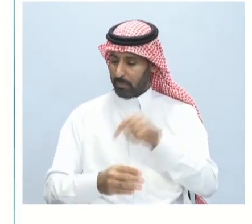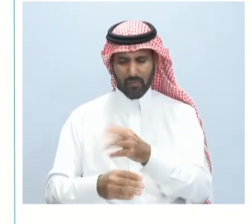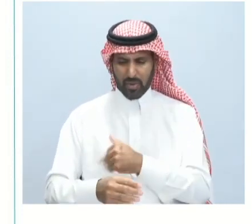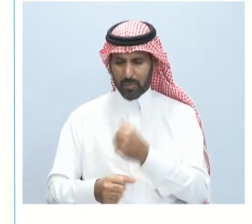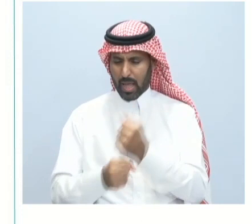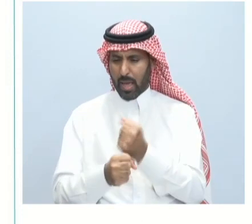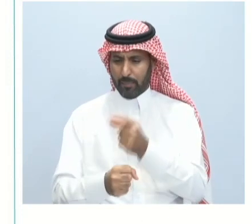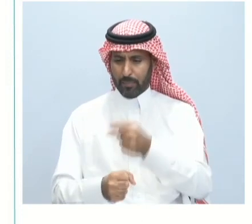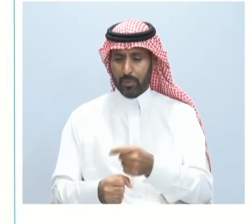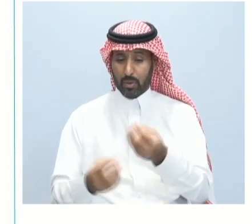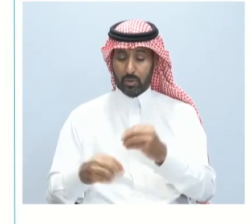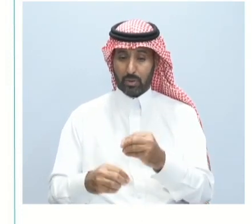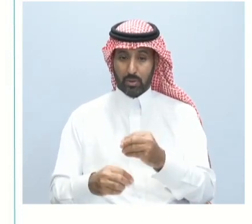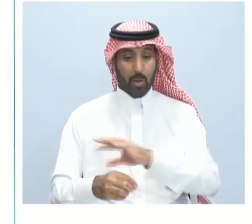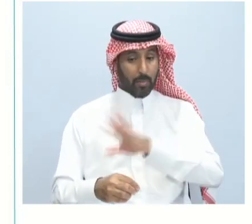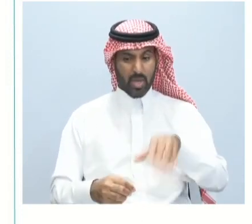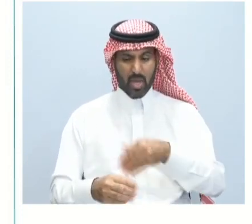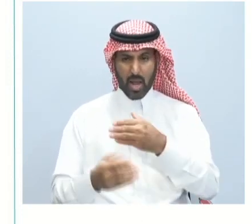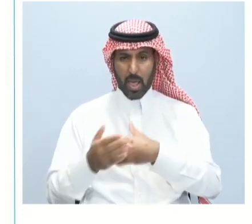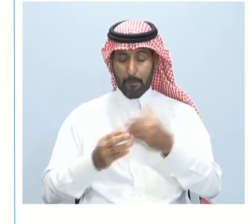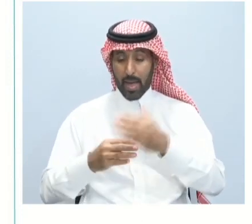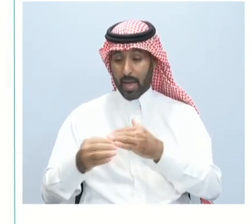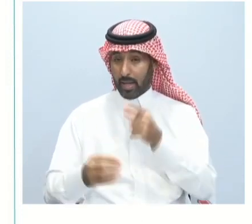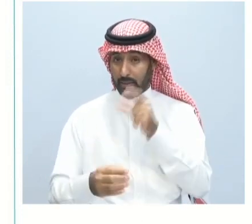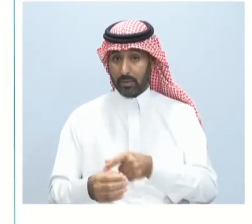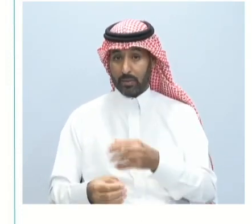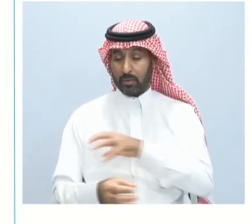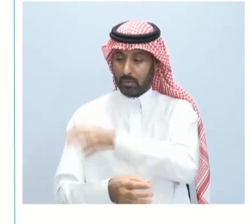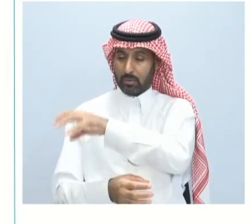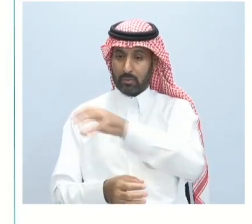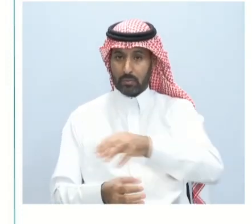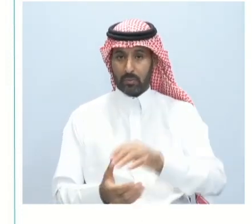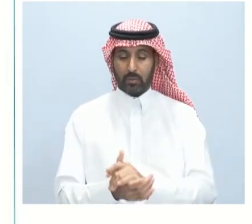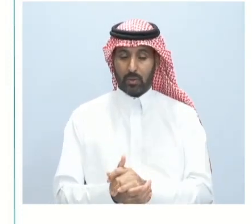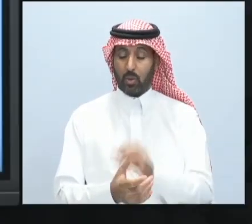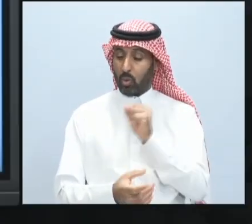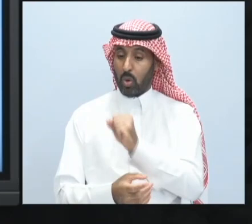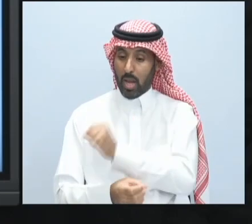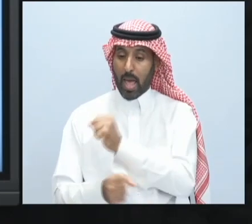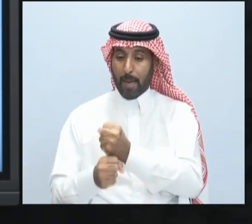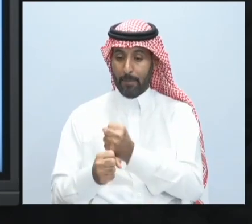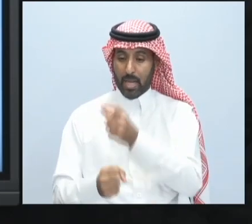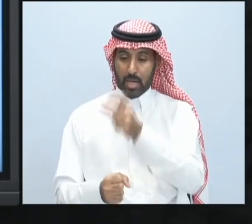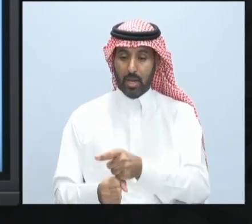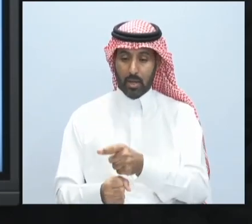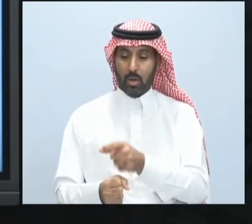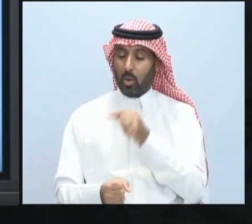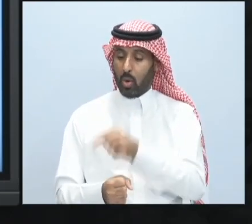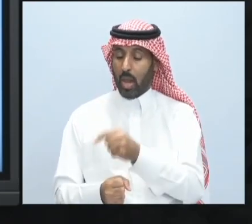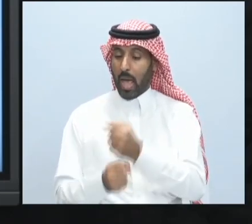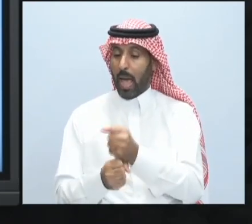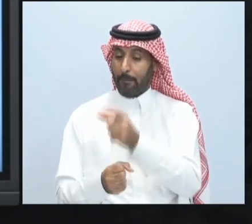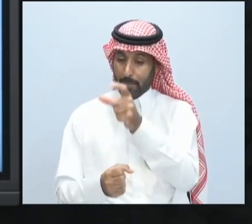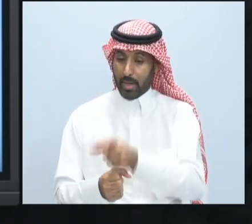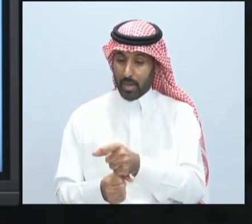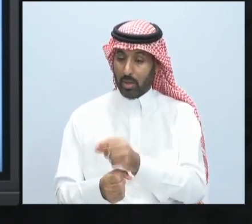جميع المهارات المطلوبه ونتاكد من توزيع المهارات المطلوبه لكل عامل بحيث انه كل عامل يكون لديه